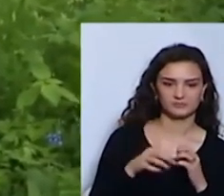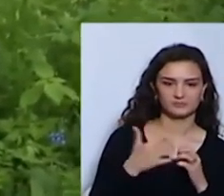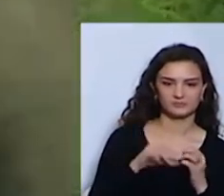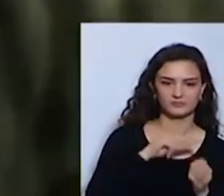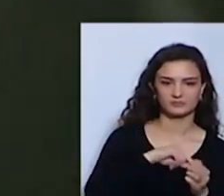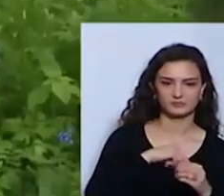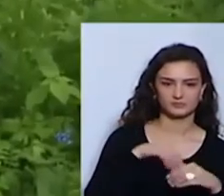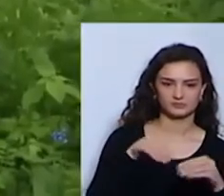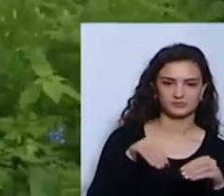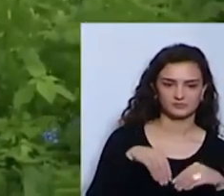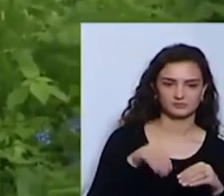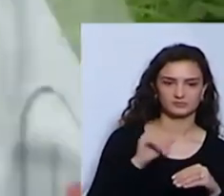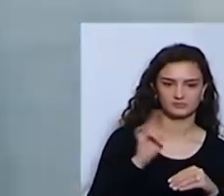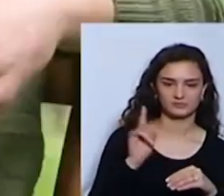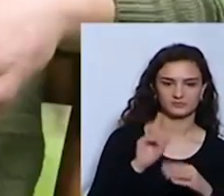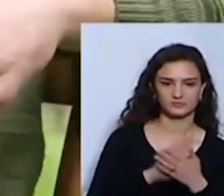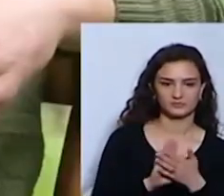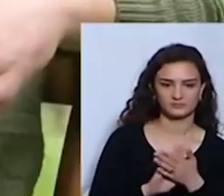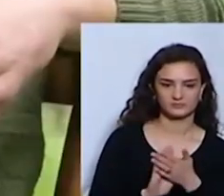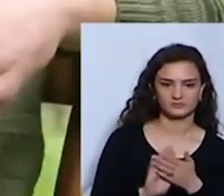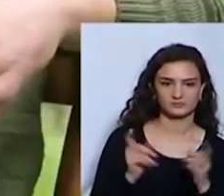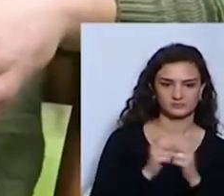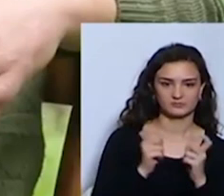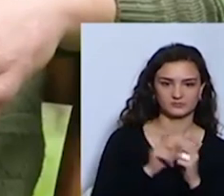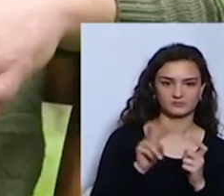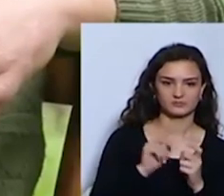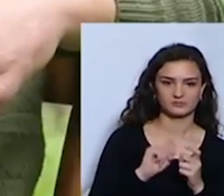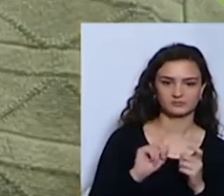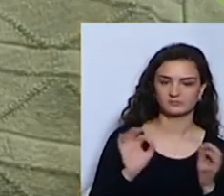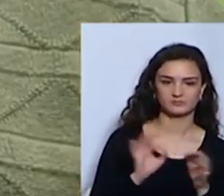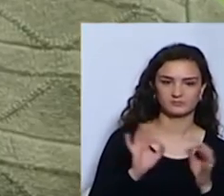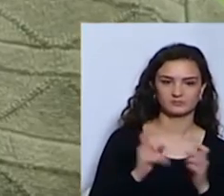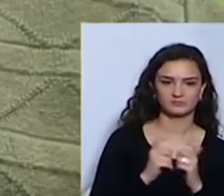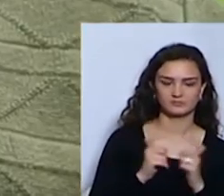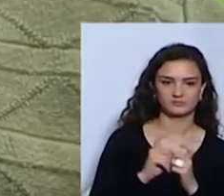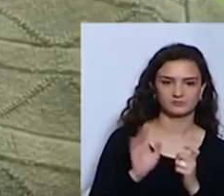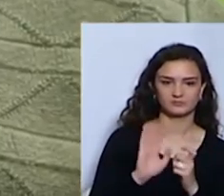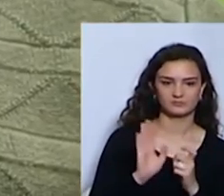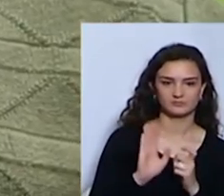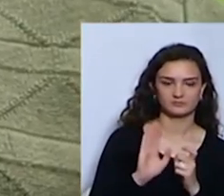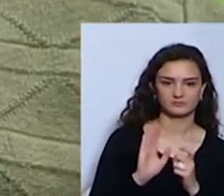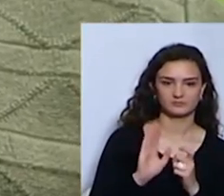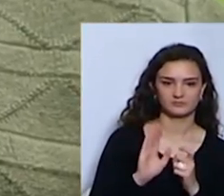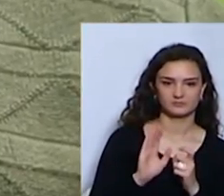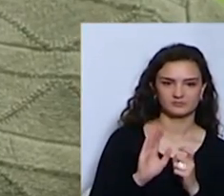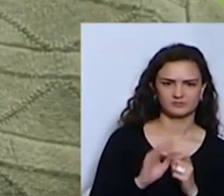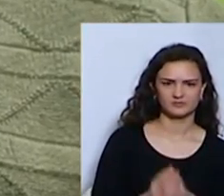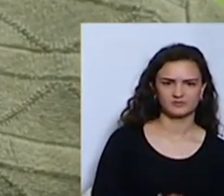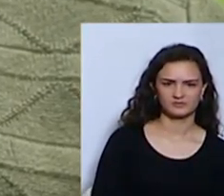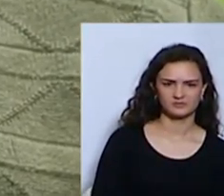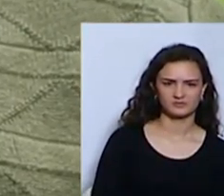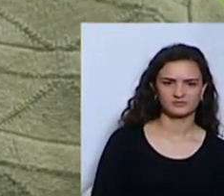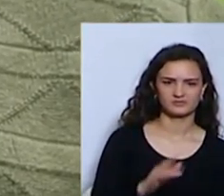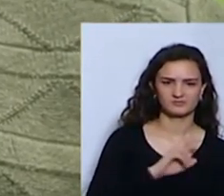ბოსტანში მუშაობთ ერთად. ხან ასუბთავებთ. კასტი ჩხობობთ ხოლმე რამეზე? არა. ქულში მიყვარს.